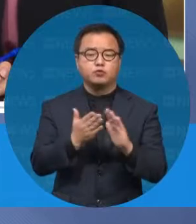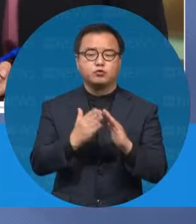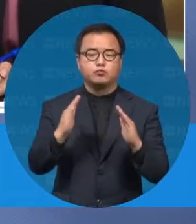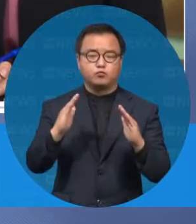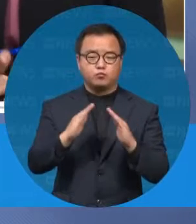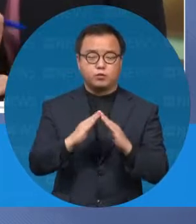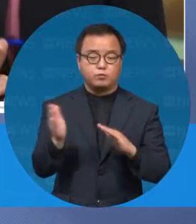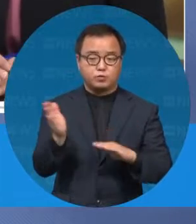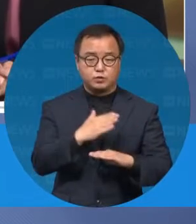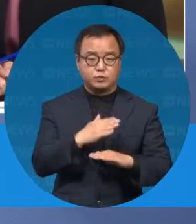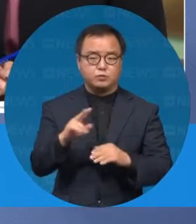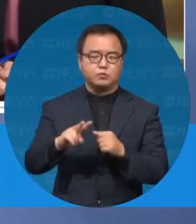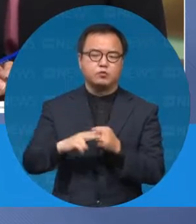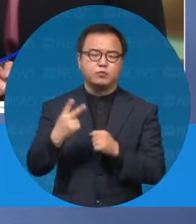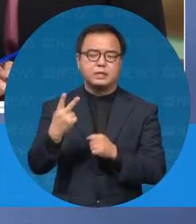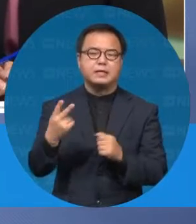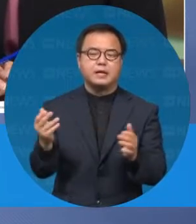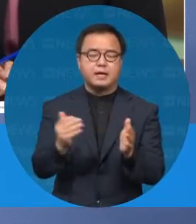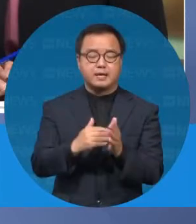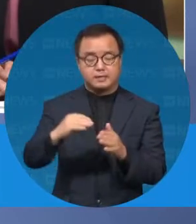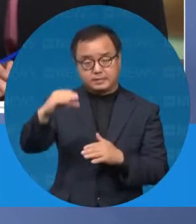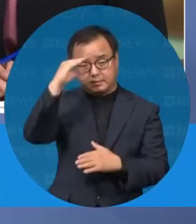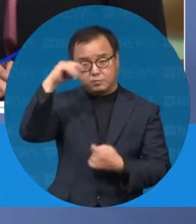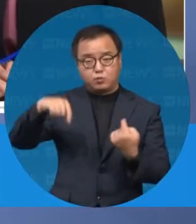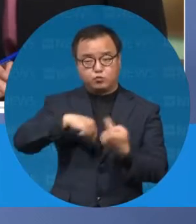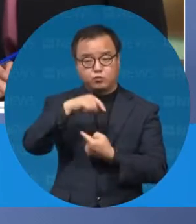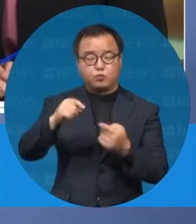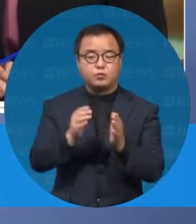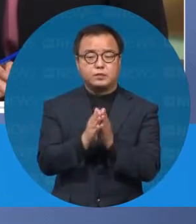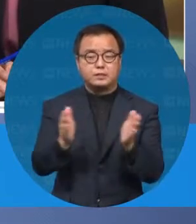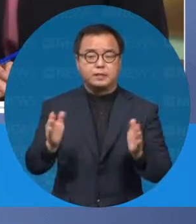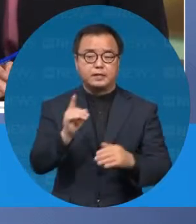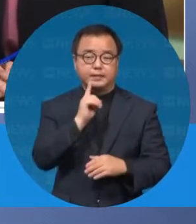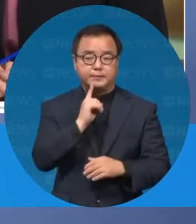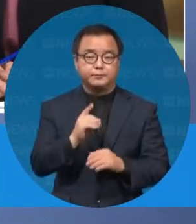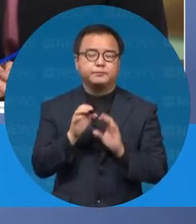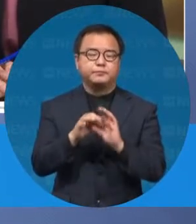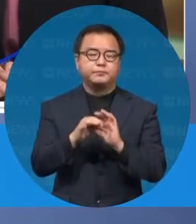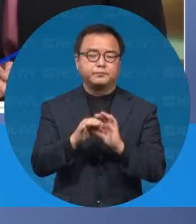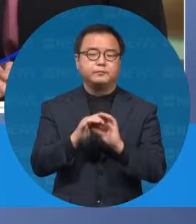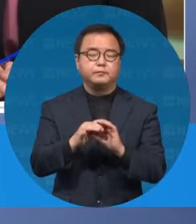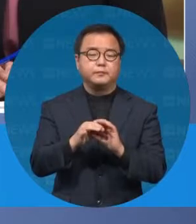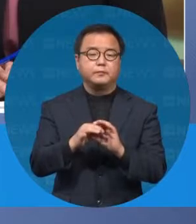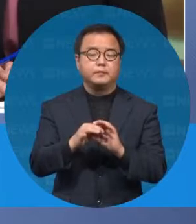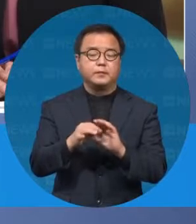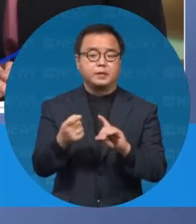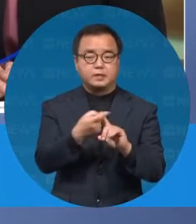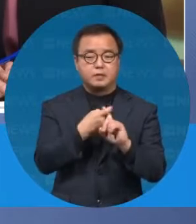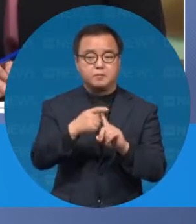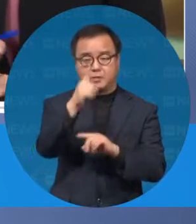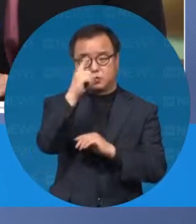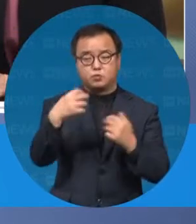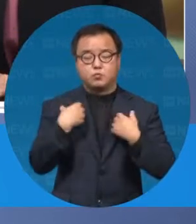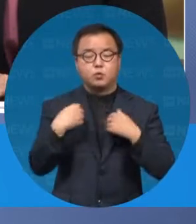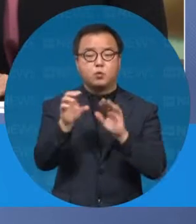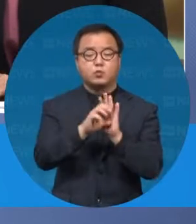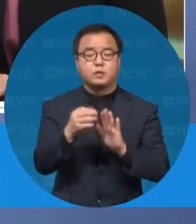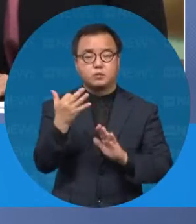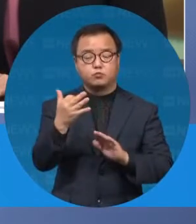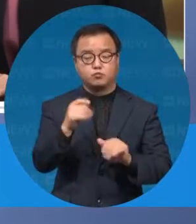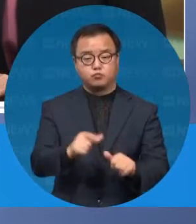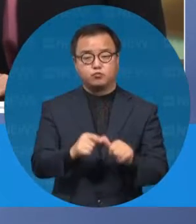를 대상으로 우선적으로 시범 실시하겠다 고 전했는데요 이와 관련해 연방정부에 코로나 구제 지원책으로